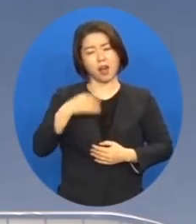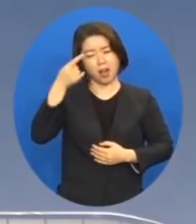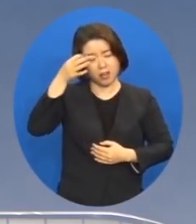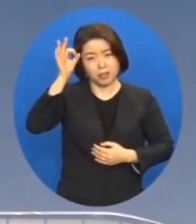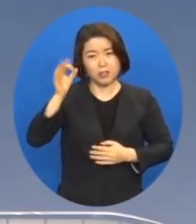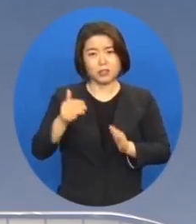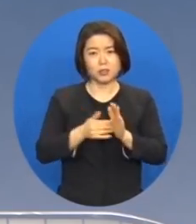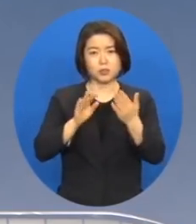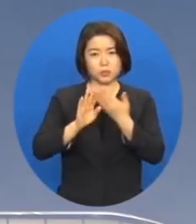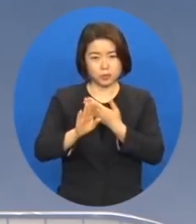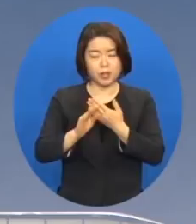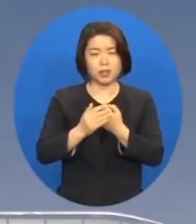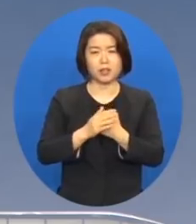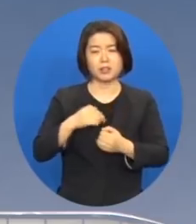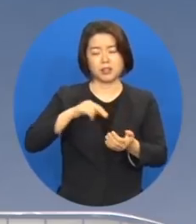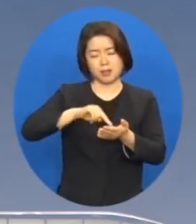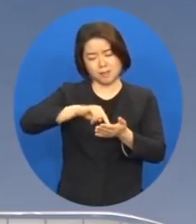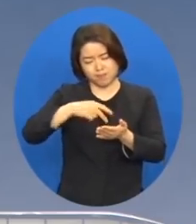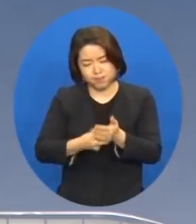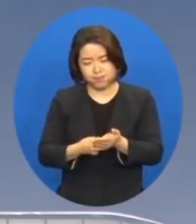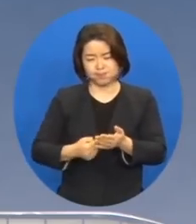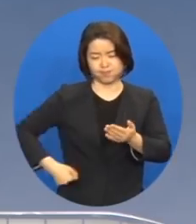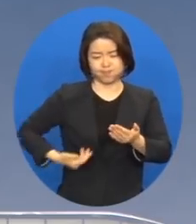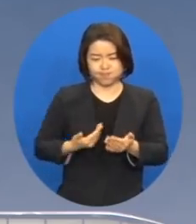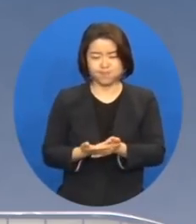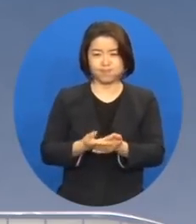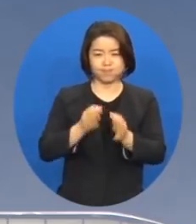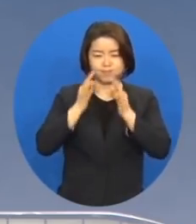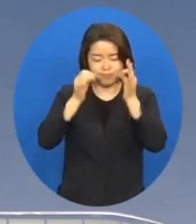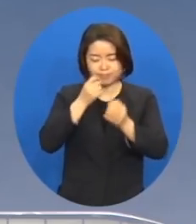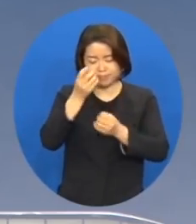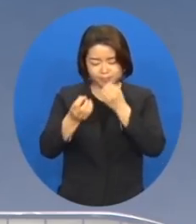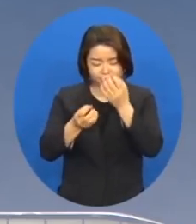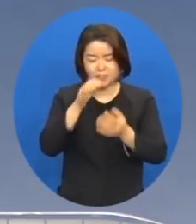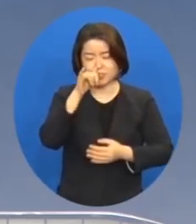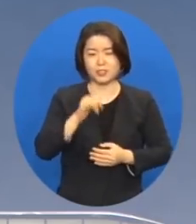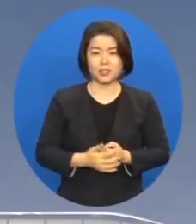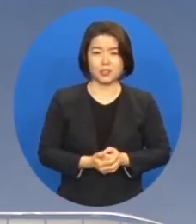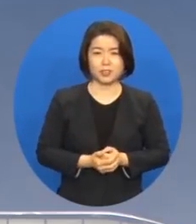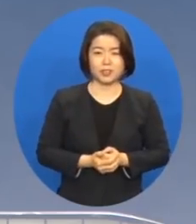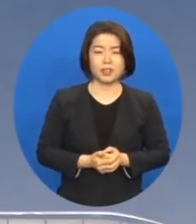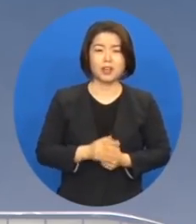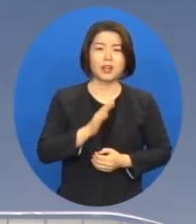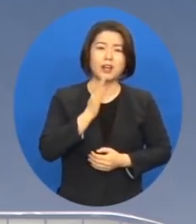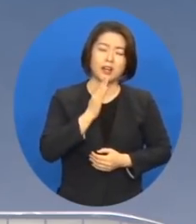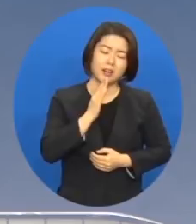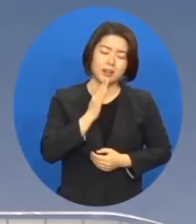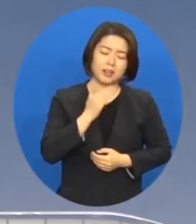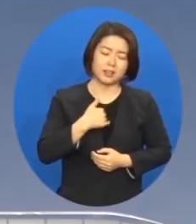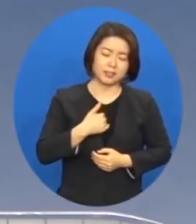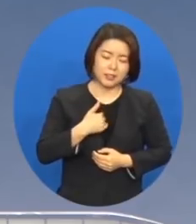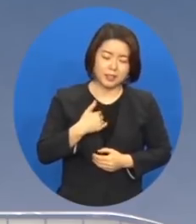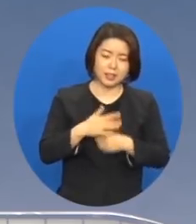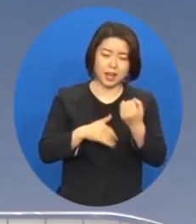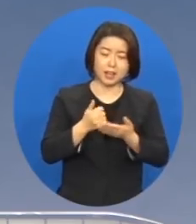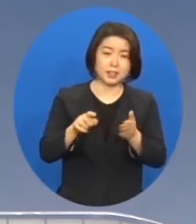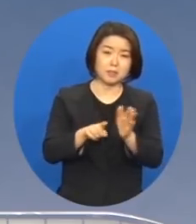얼마나 꼬꾸라지며 회개했는지 모릅니다. 나는 진짜 하나님을 믿는 사람이 아니구나.